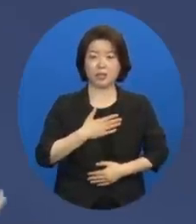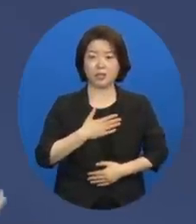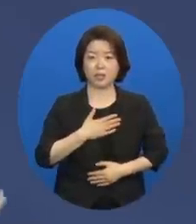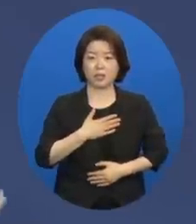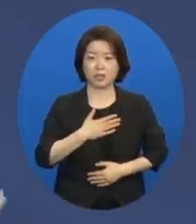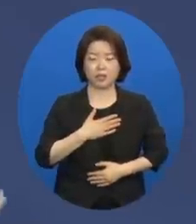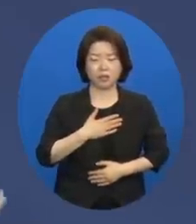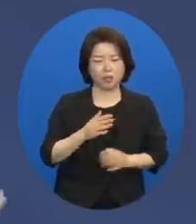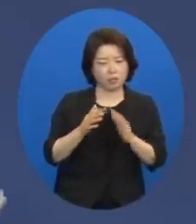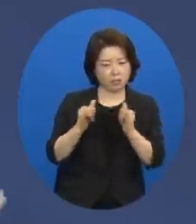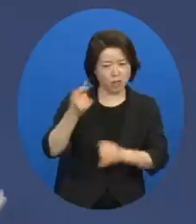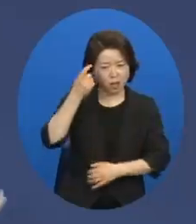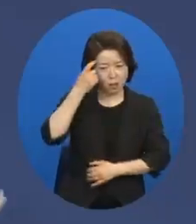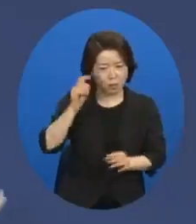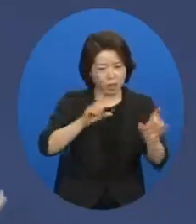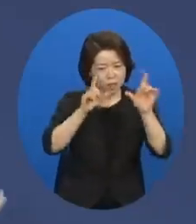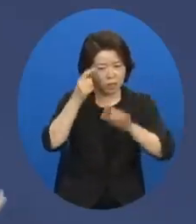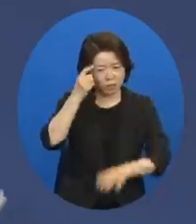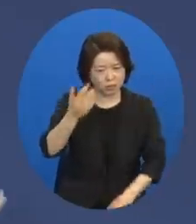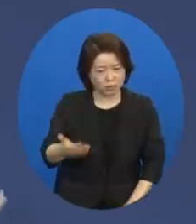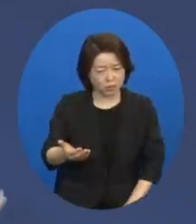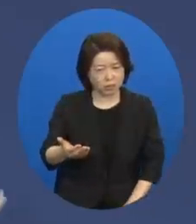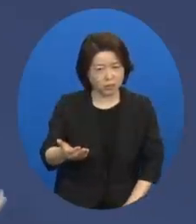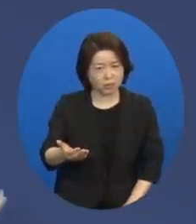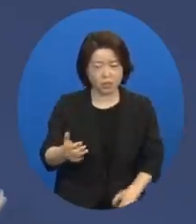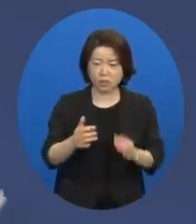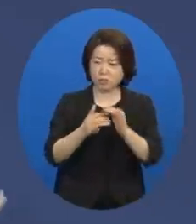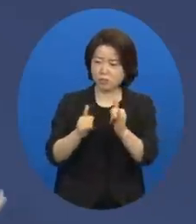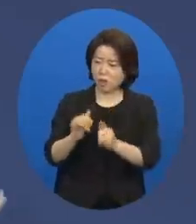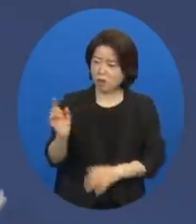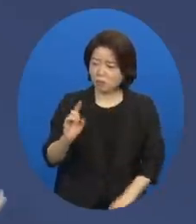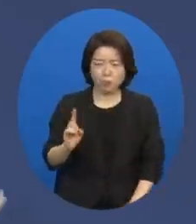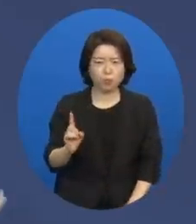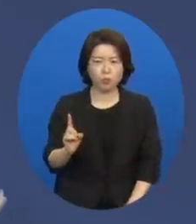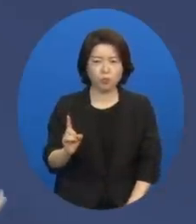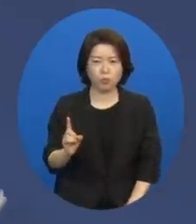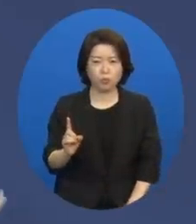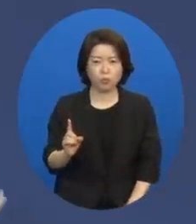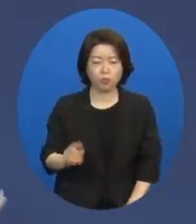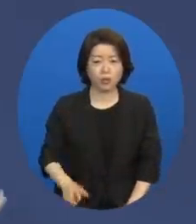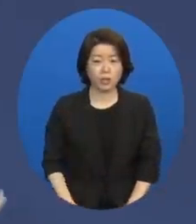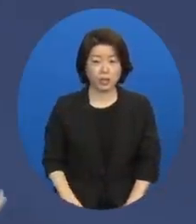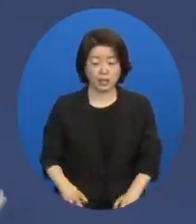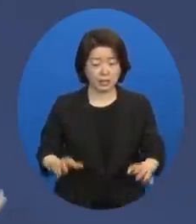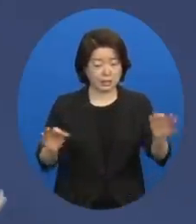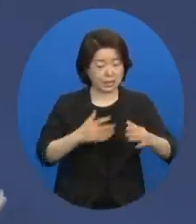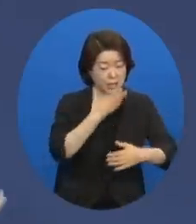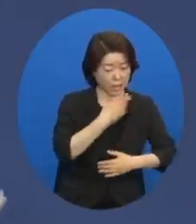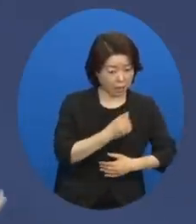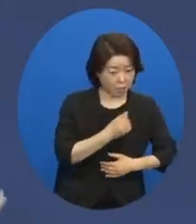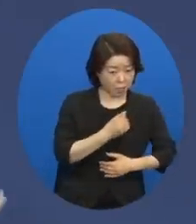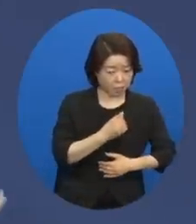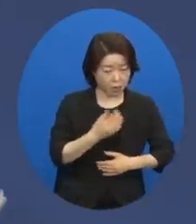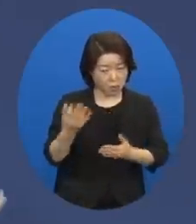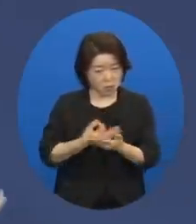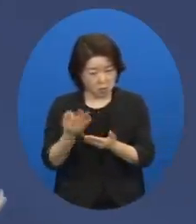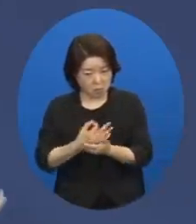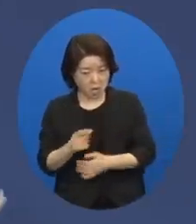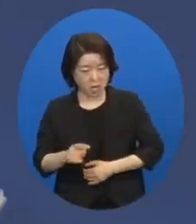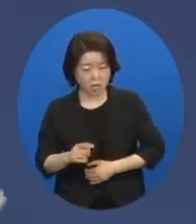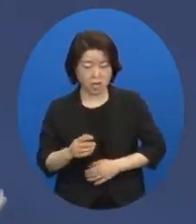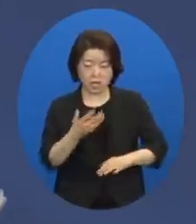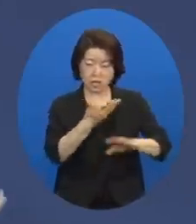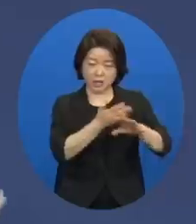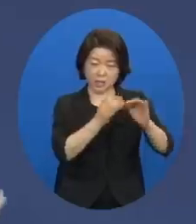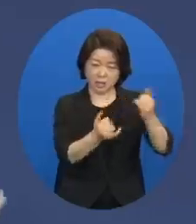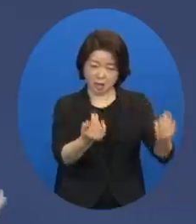사람 왜 살지? 인간이 뭐야? 잠깐 행복하다, 벌었다, 남보다